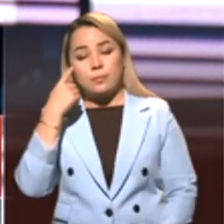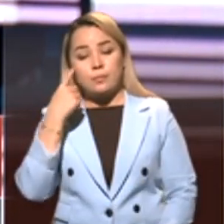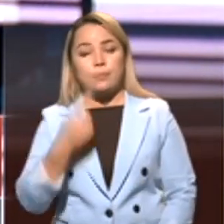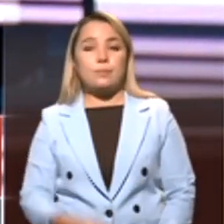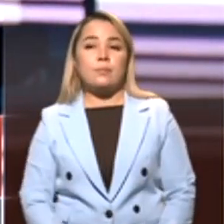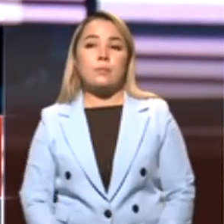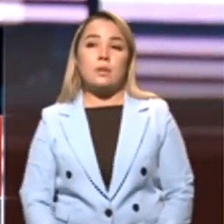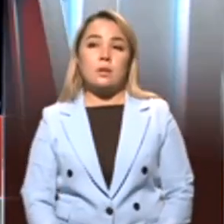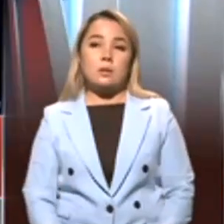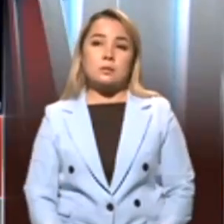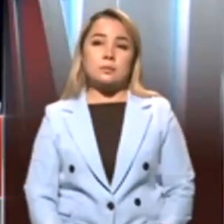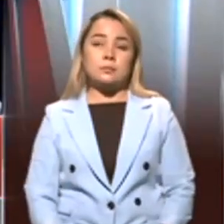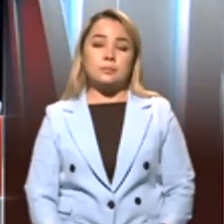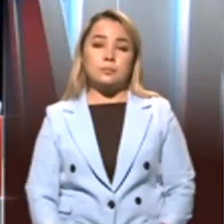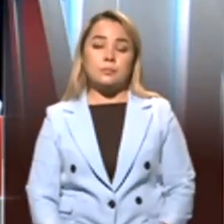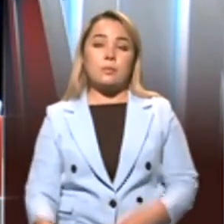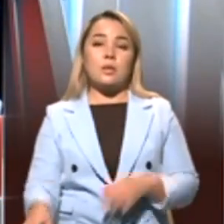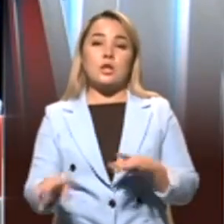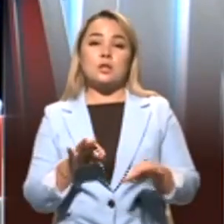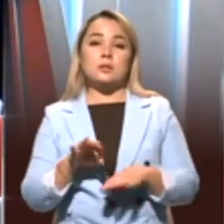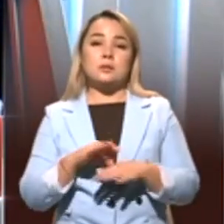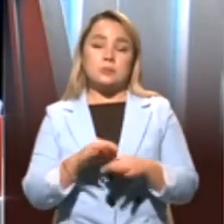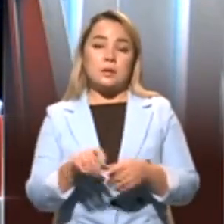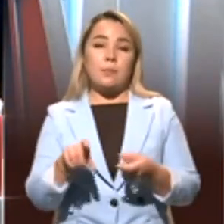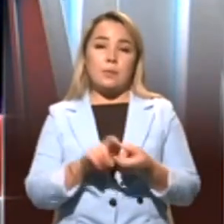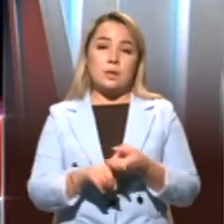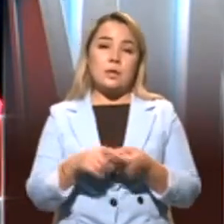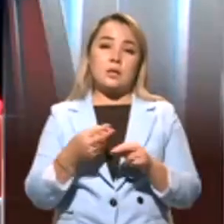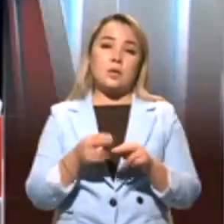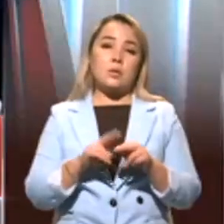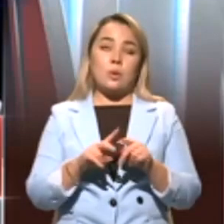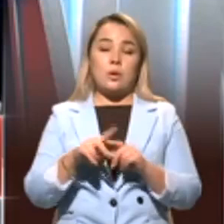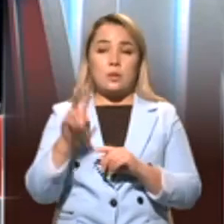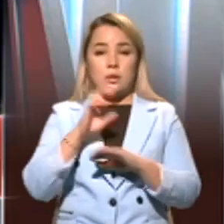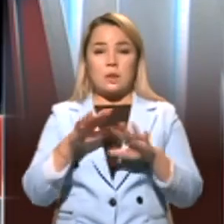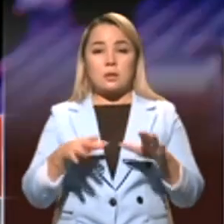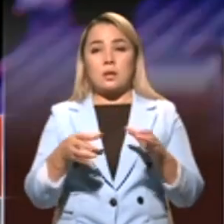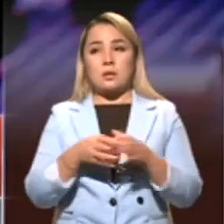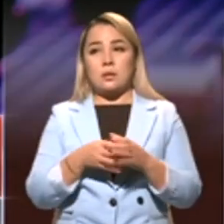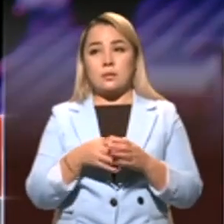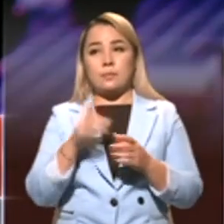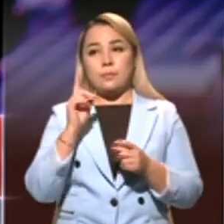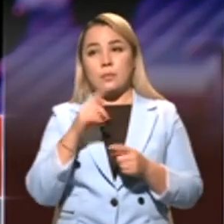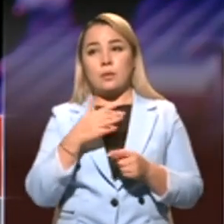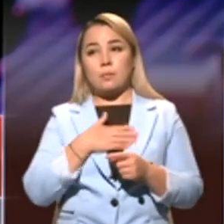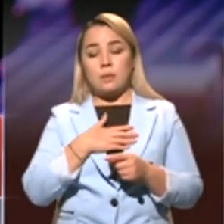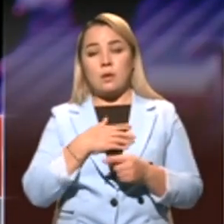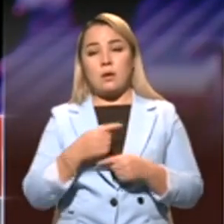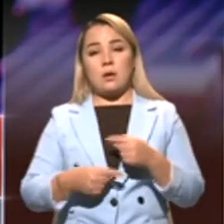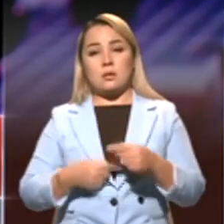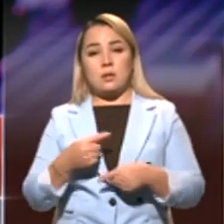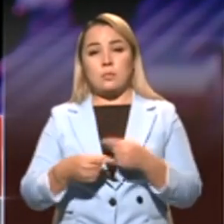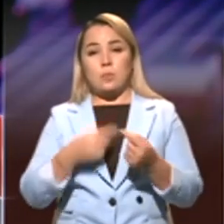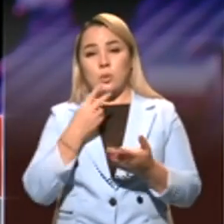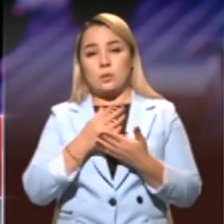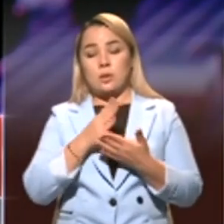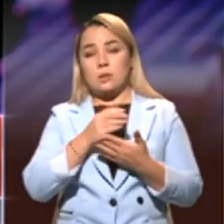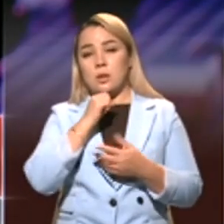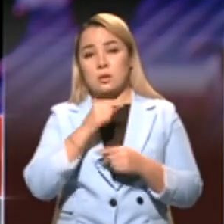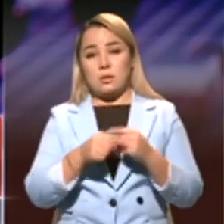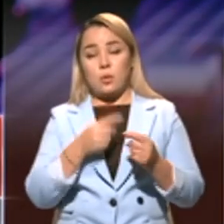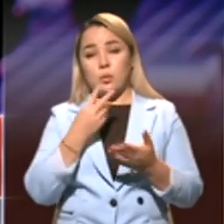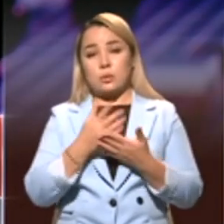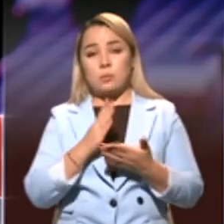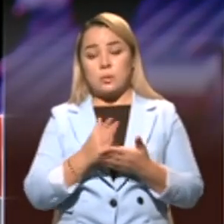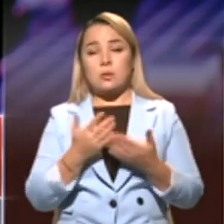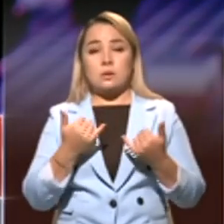Ойымды айтып кетейін іс-шараға байланысты. Енді шынымен де еліміз зайырлы мемлекет, ол біздің ата заңымызда көрсетілген. Енді